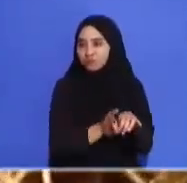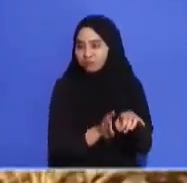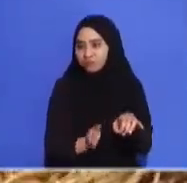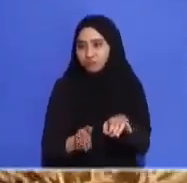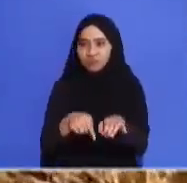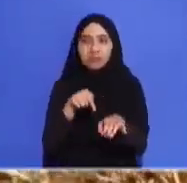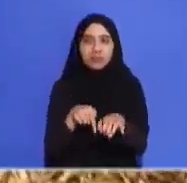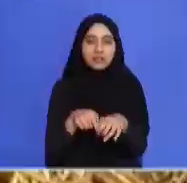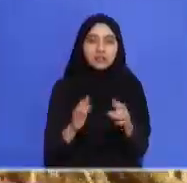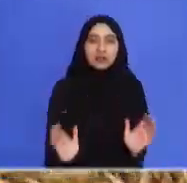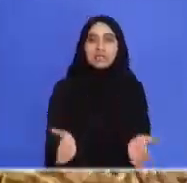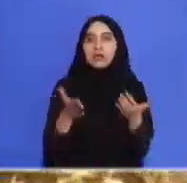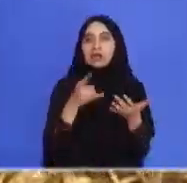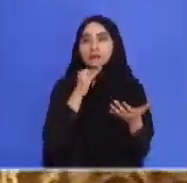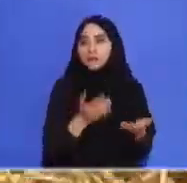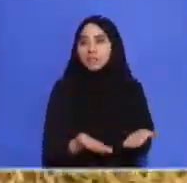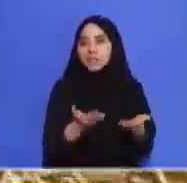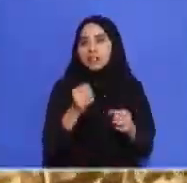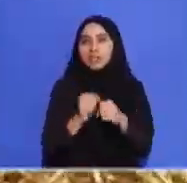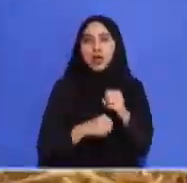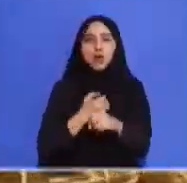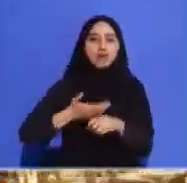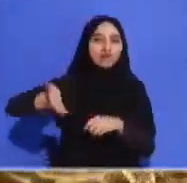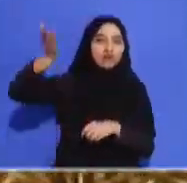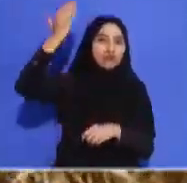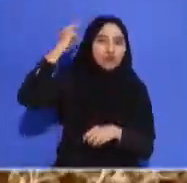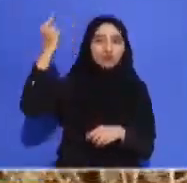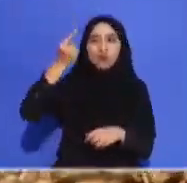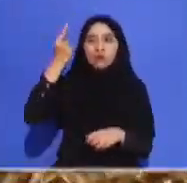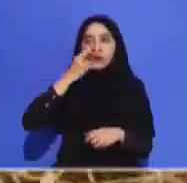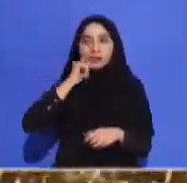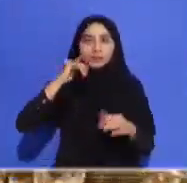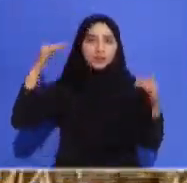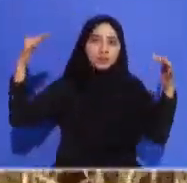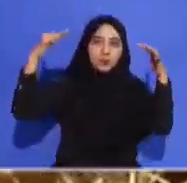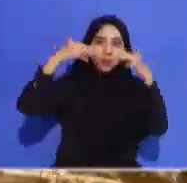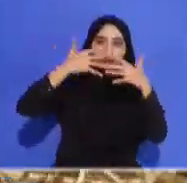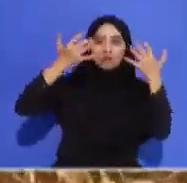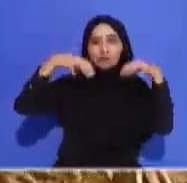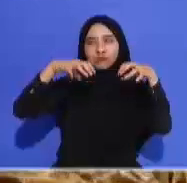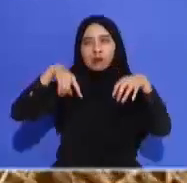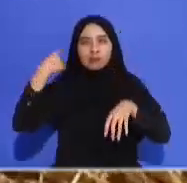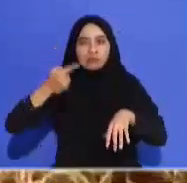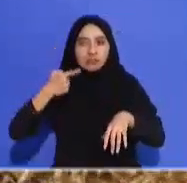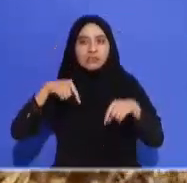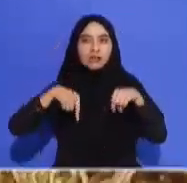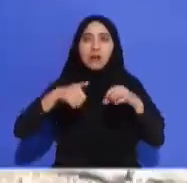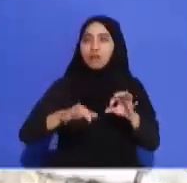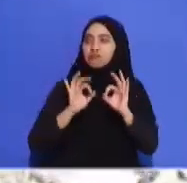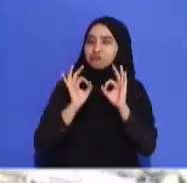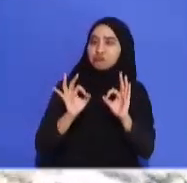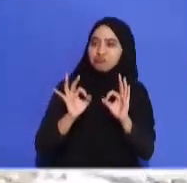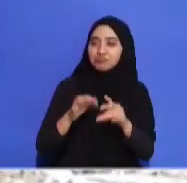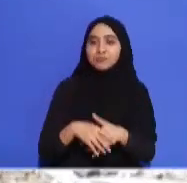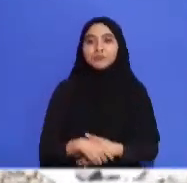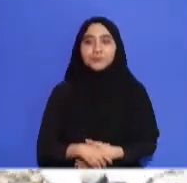kabandingaken kalian sawetawis taun kapengker nalika kawontenan cuaca mendung lan asring jawah. Kadang tani mbetaken jangka wekdal mepe